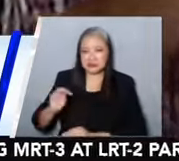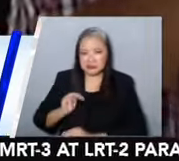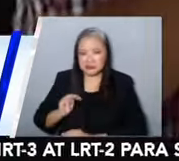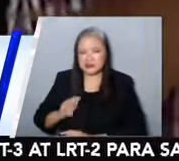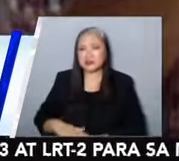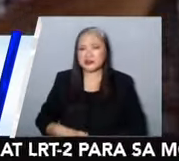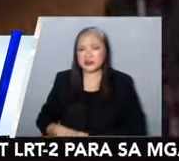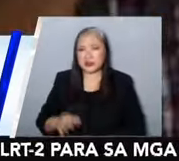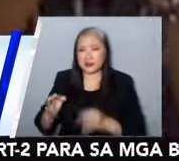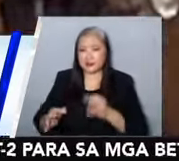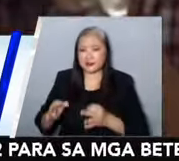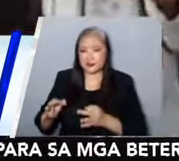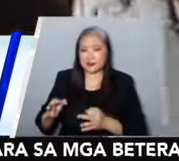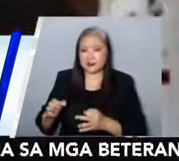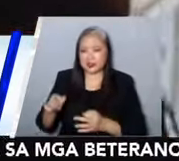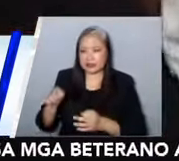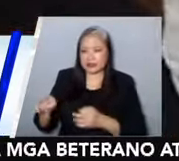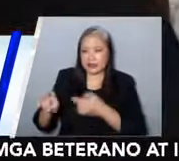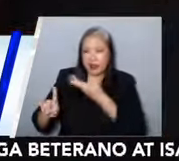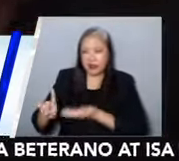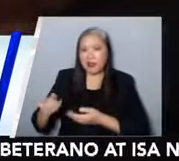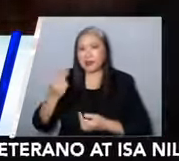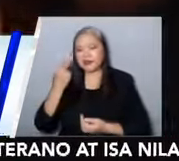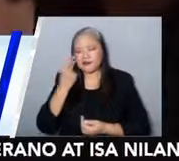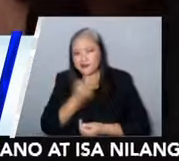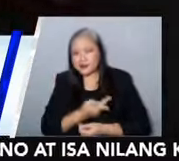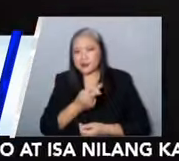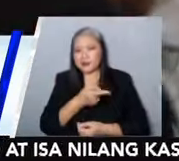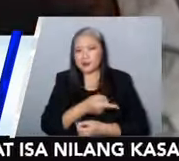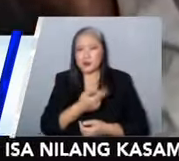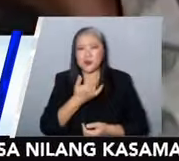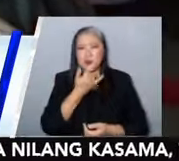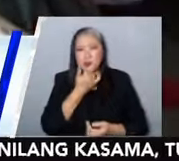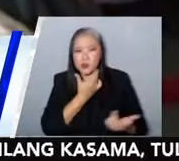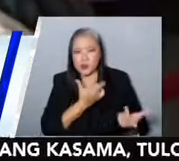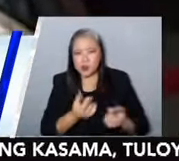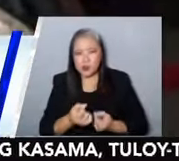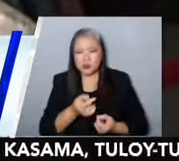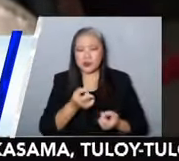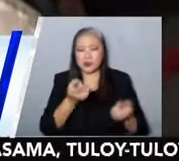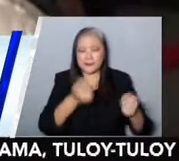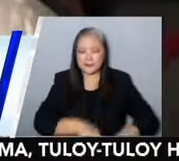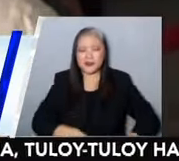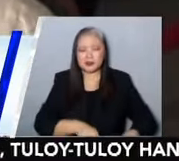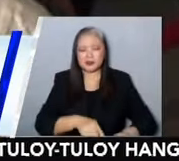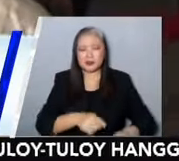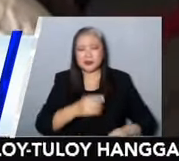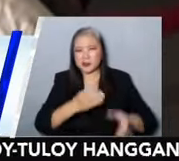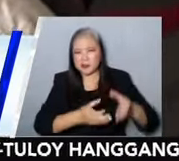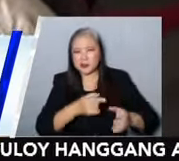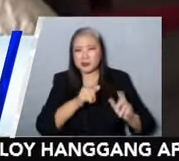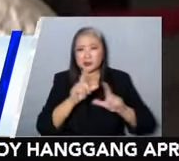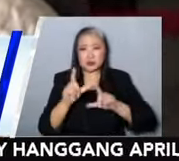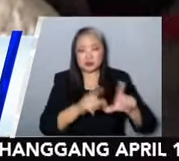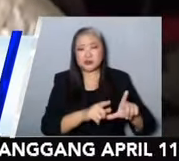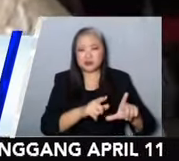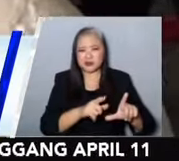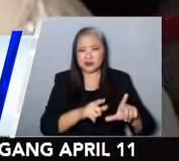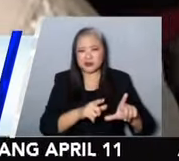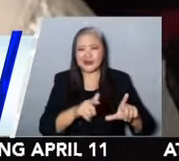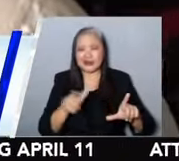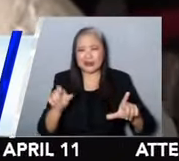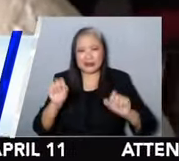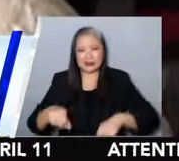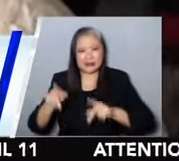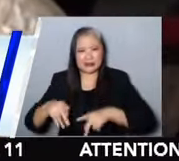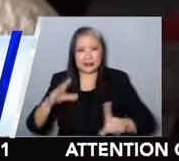presence, may nakomit na krimen yung isang tao, no, isang suspect. Pero kung covered siya ng